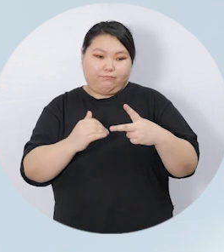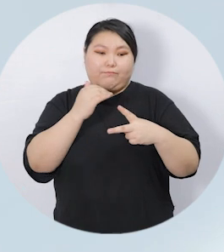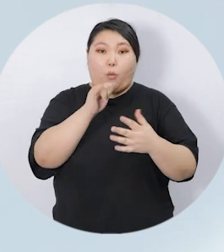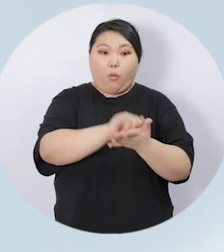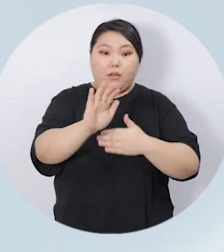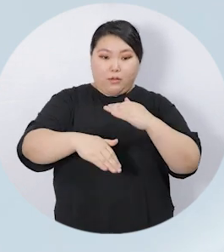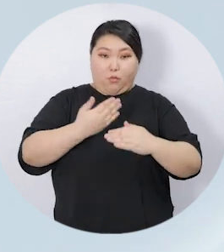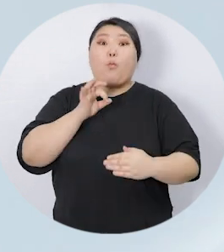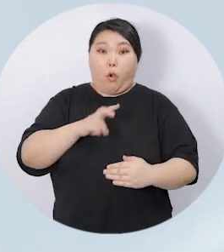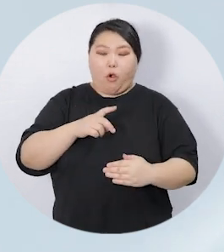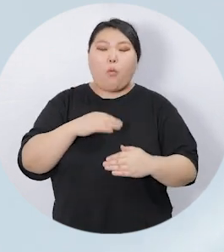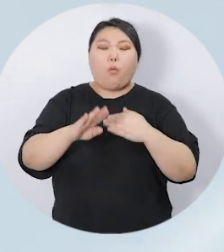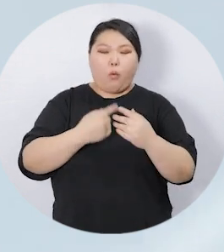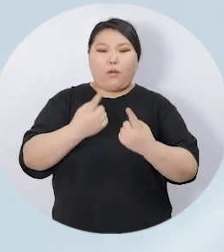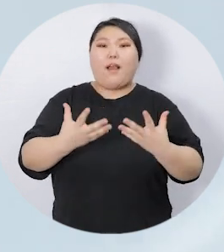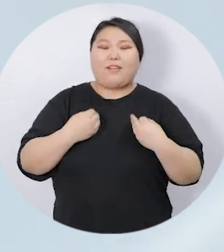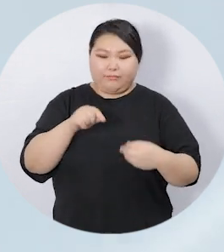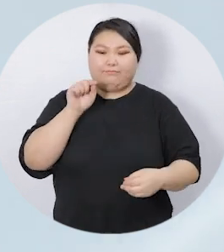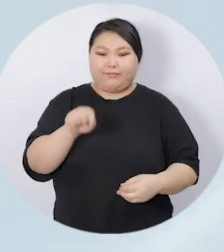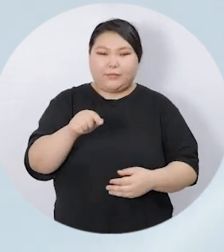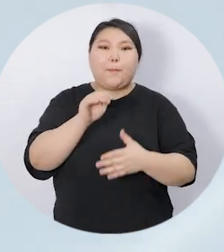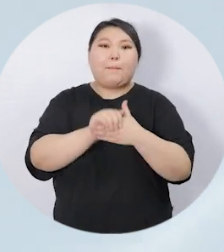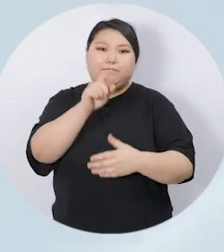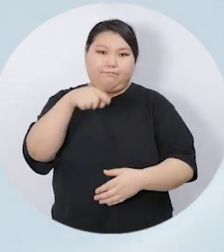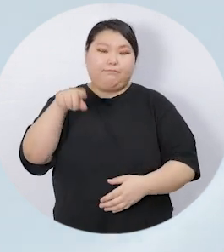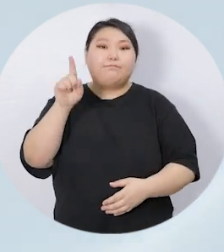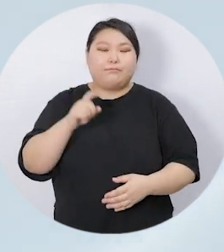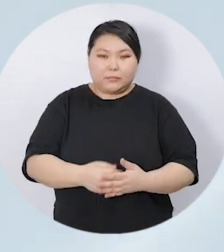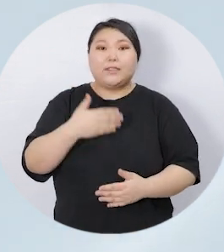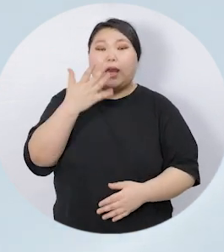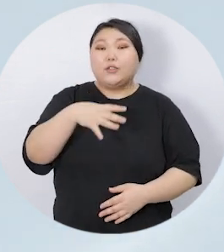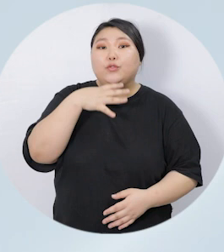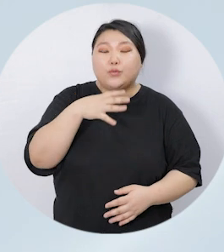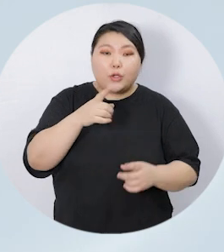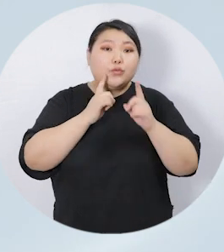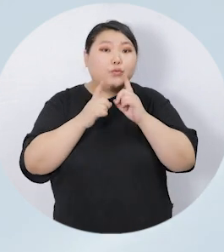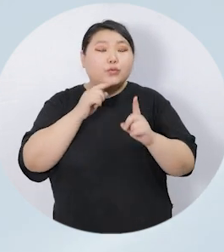дугаар шатны урилга ирсэн бол урилга хүлээн авсан товчлоор даран баталгаажуулна.